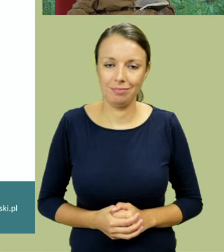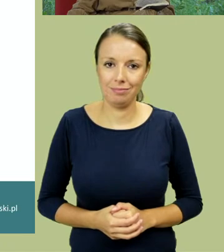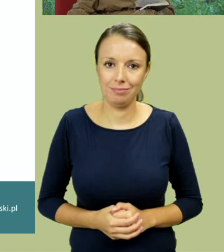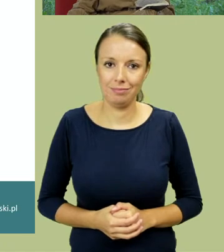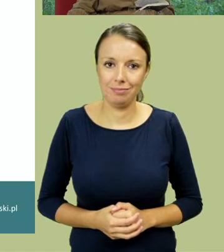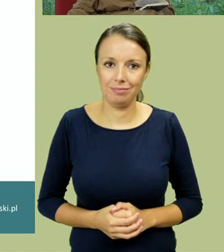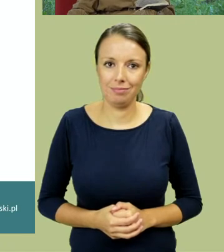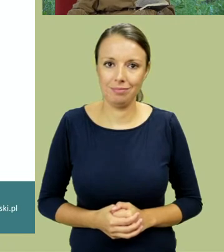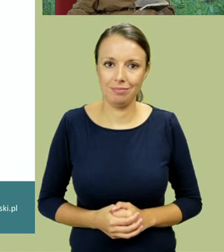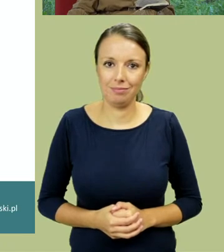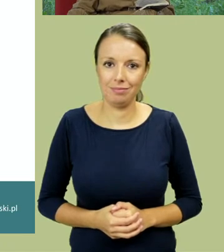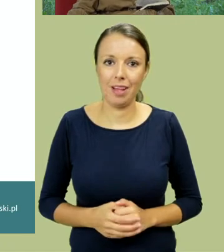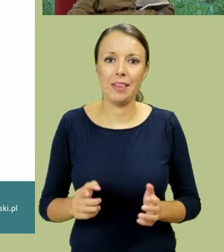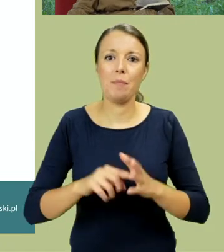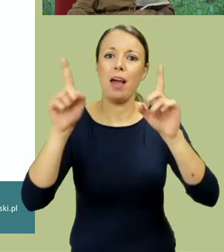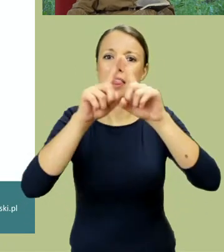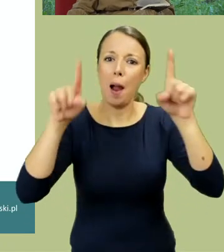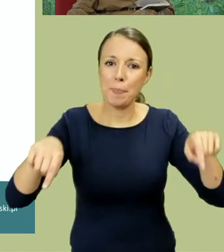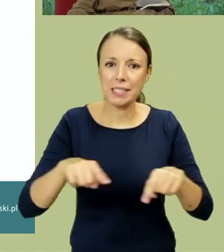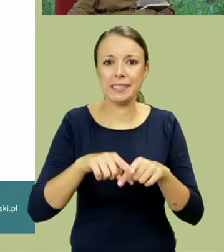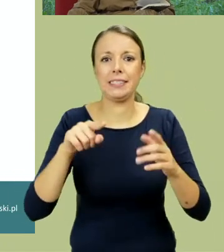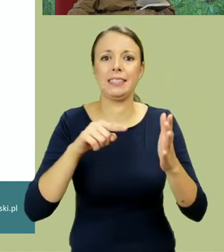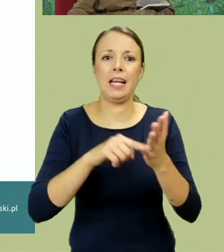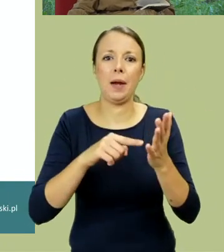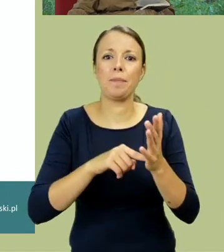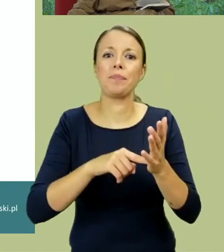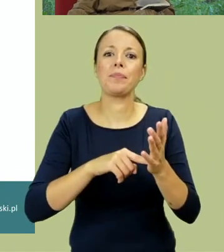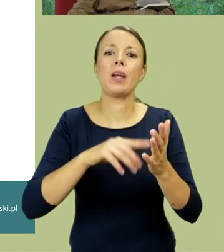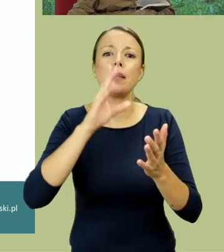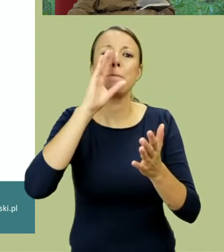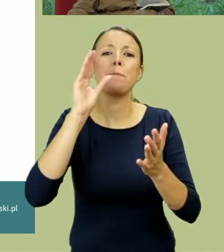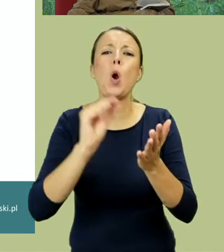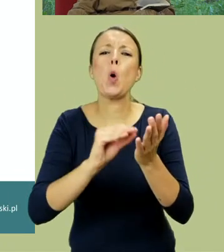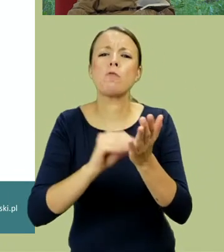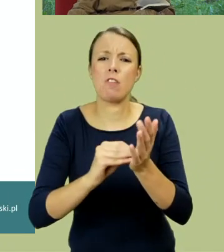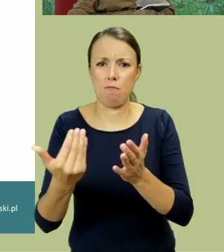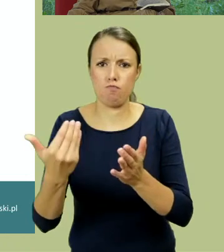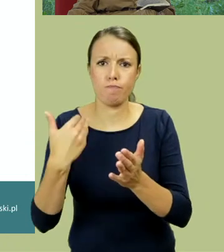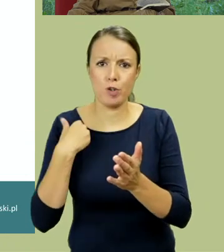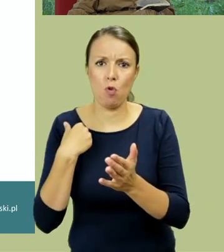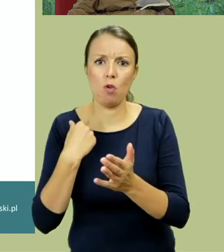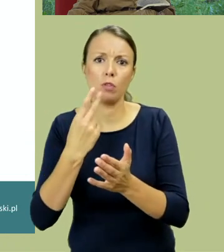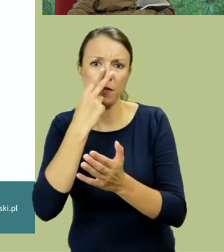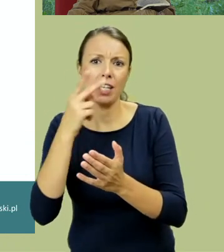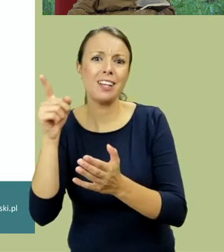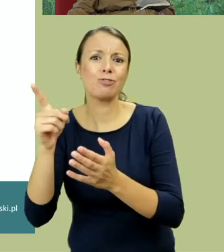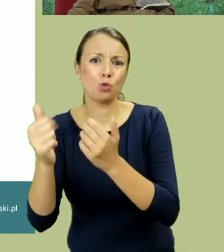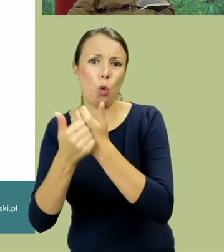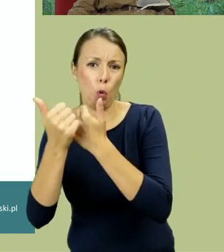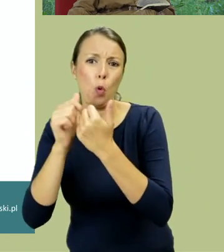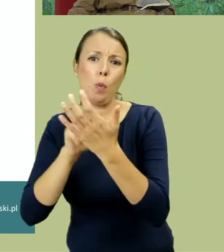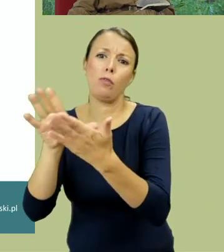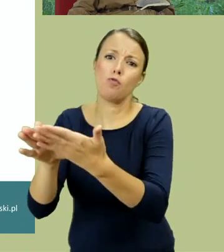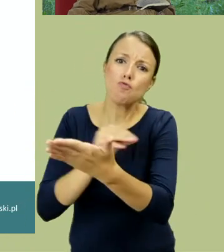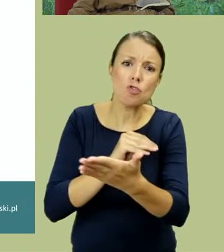w tablicę, na których właściwie powtórzono to, co zapisane jest na tym dokumencie.